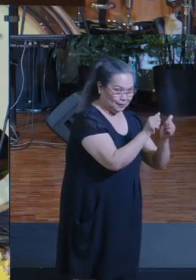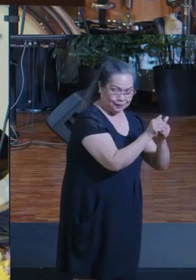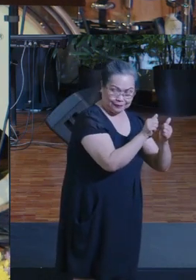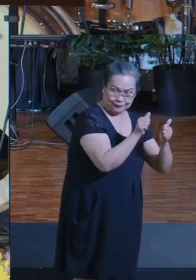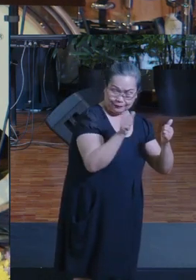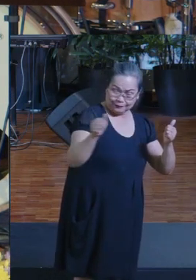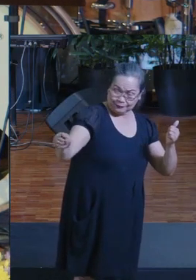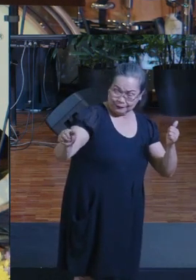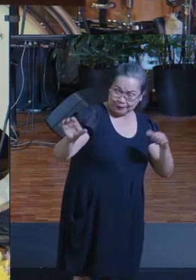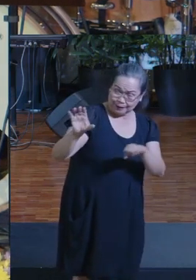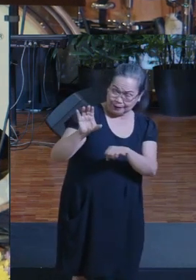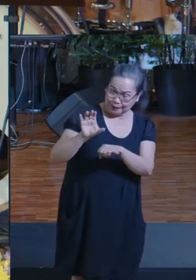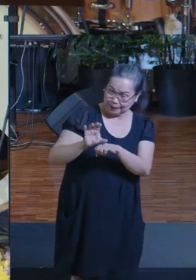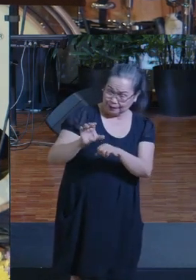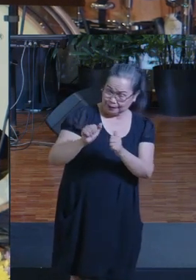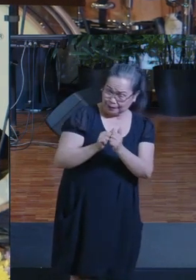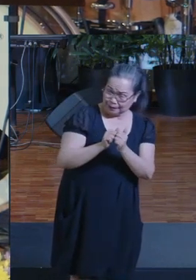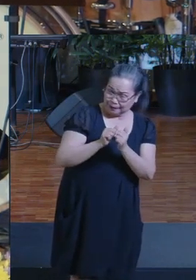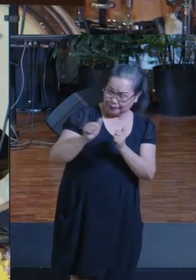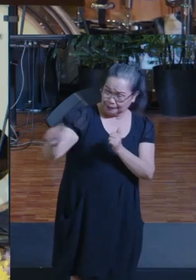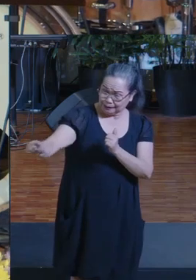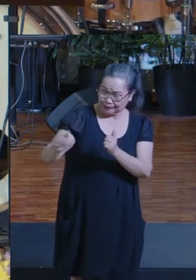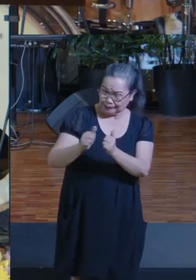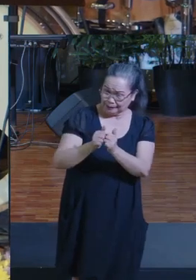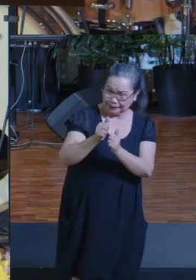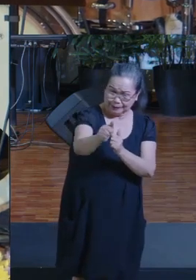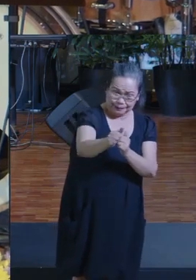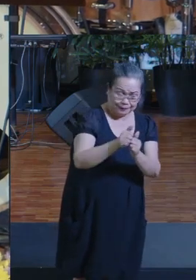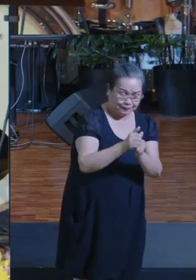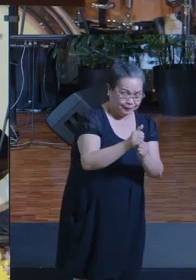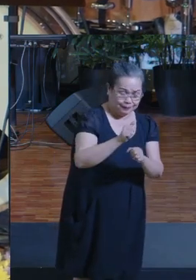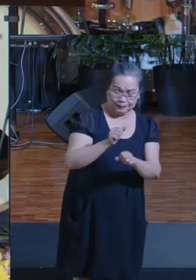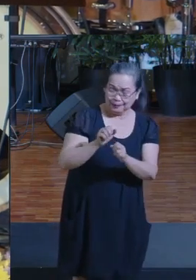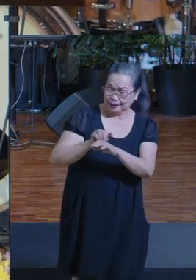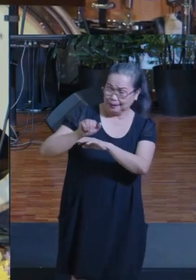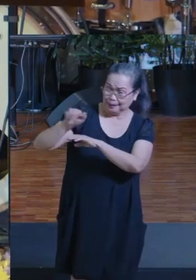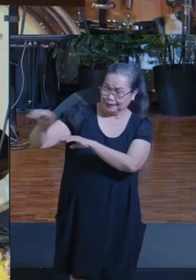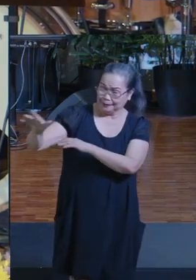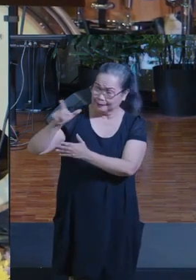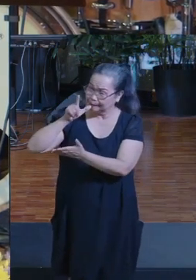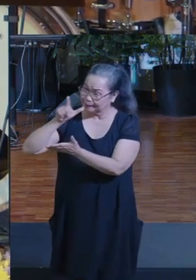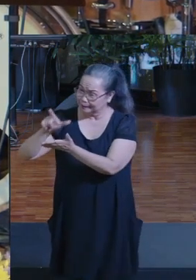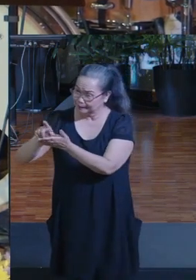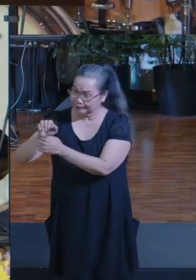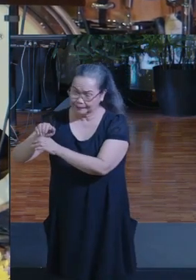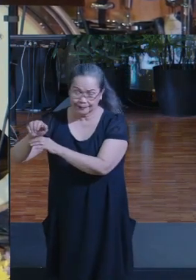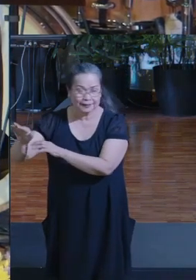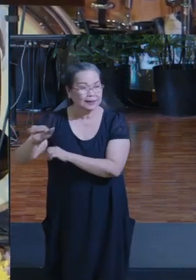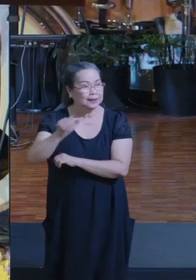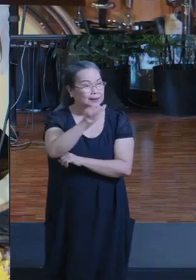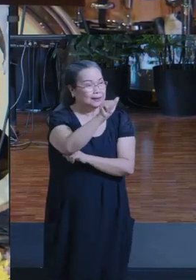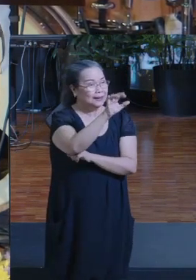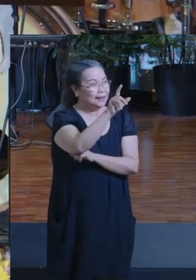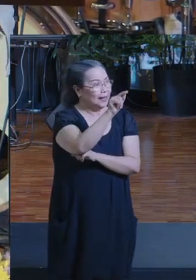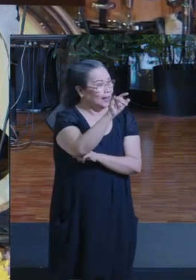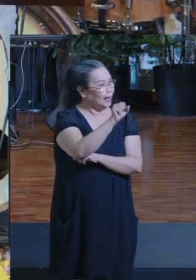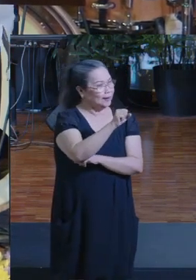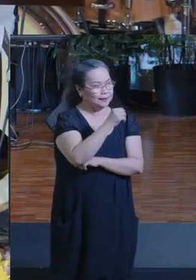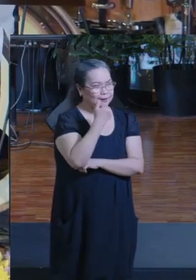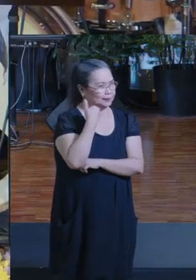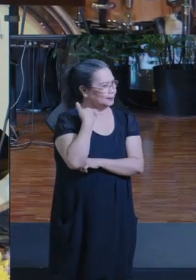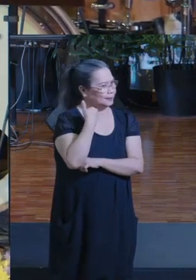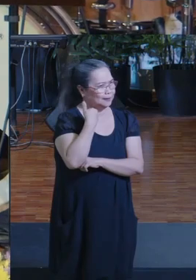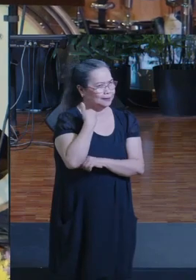Galatia. Alam natin na before Acts 15, kasi yung pinag-usapan nila sa Acts 15, hindi pa niya sinama sa sulat na ito